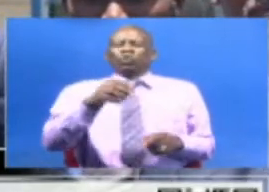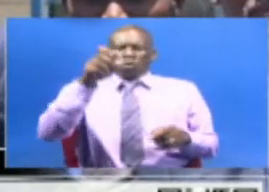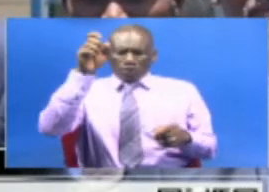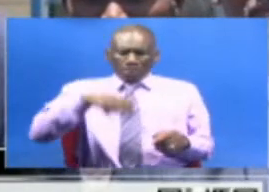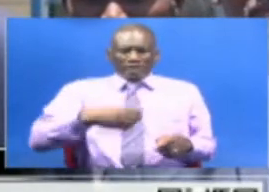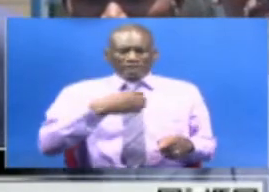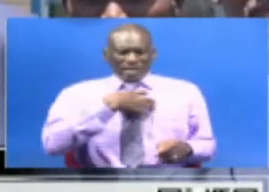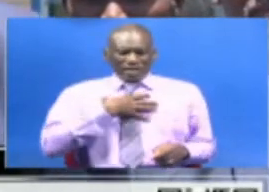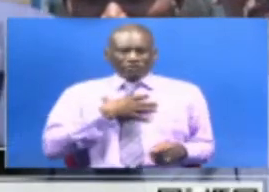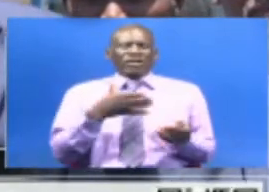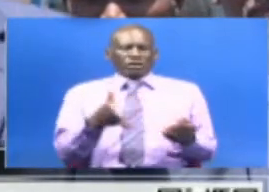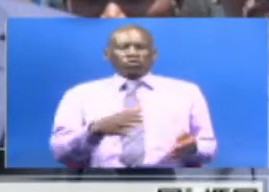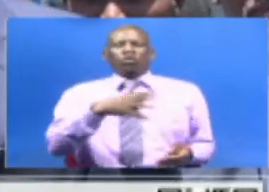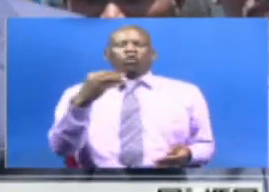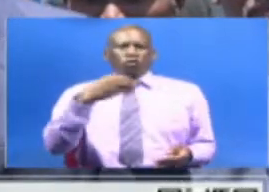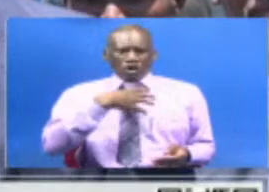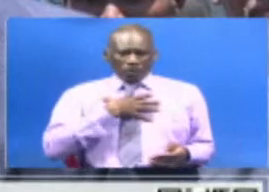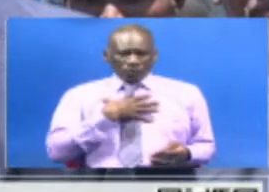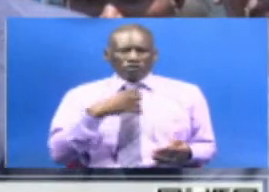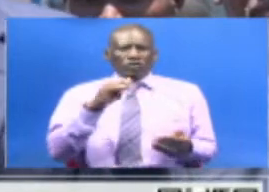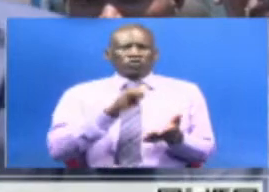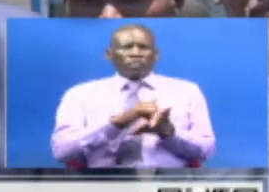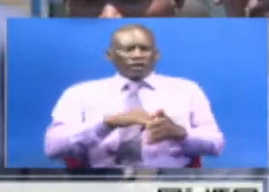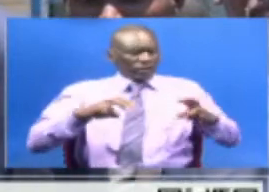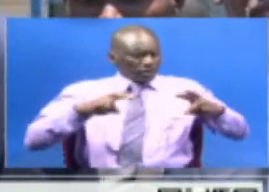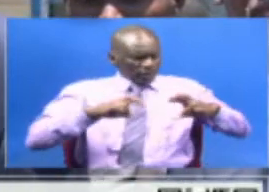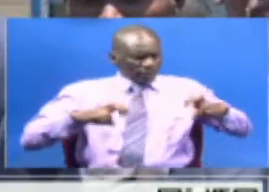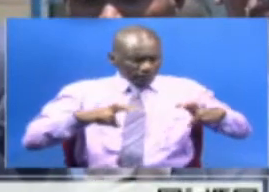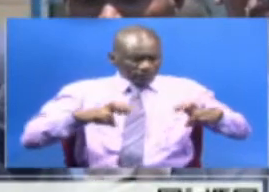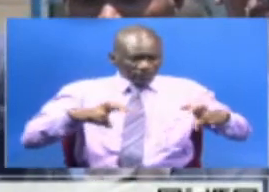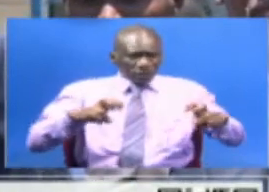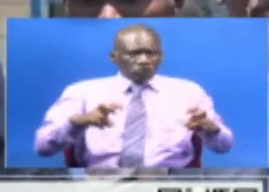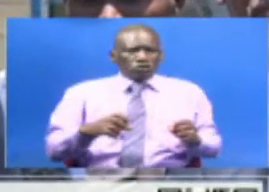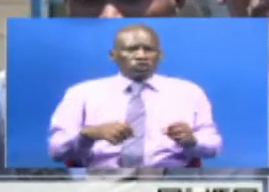leave so that the investigations